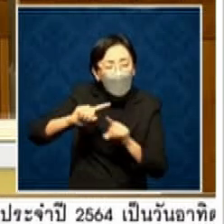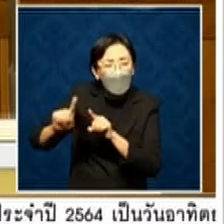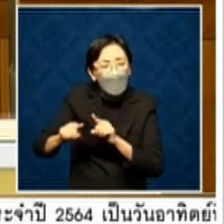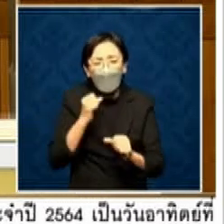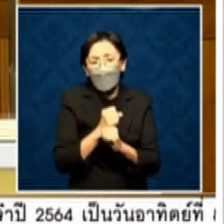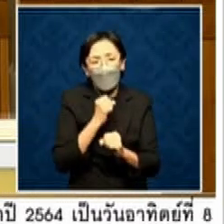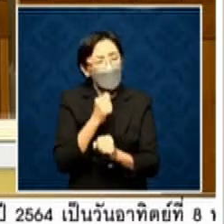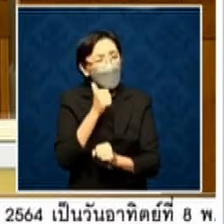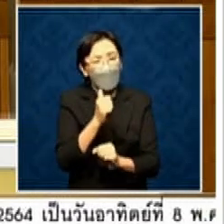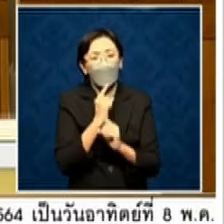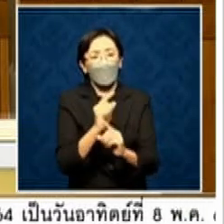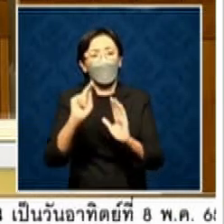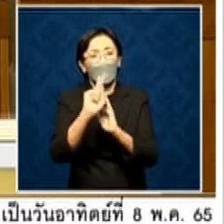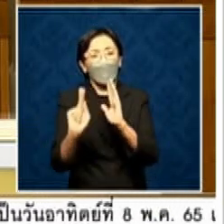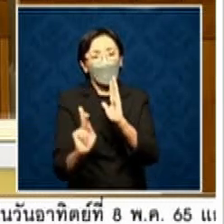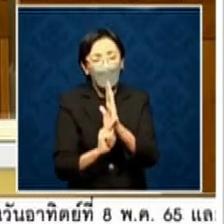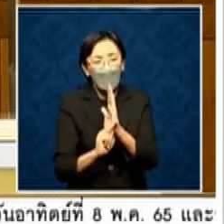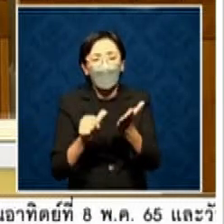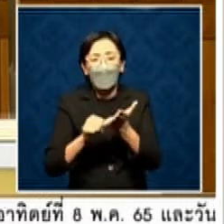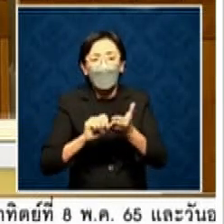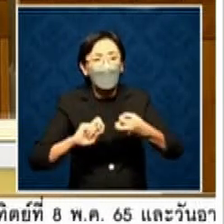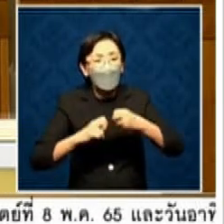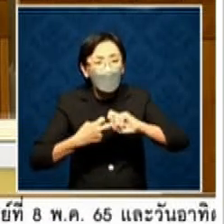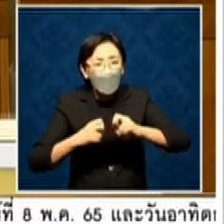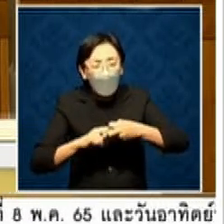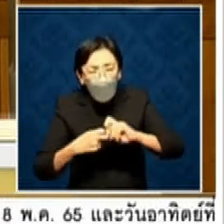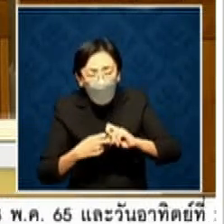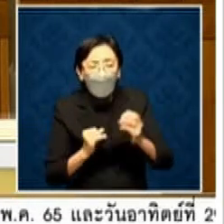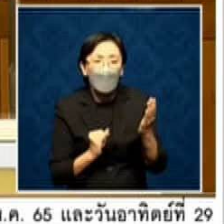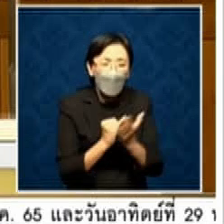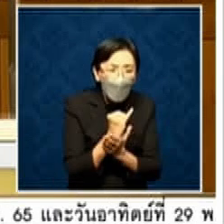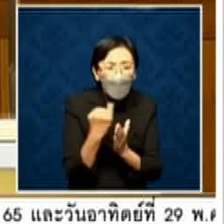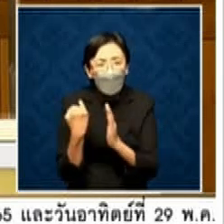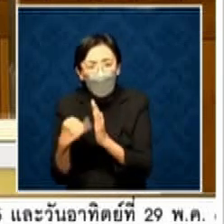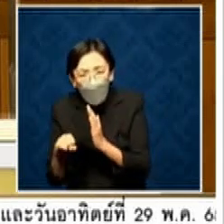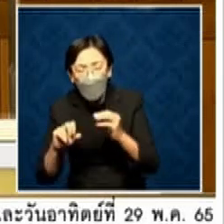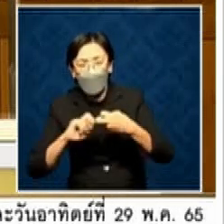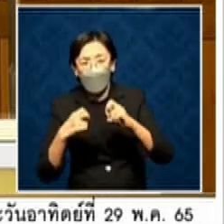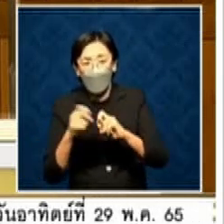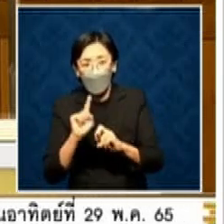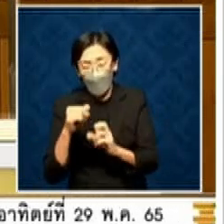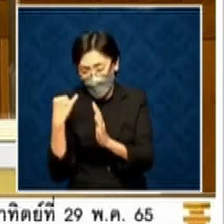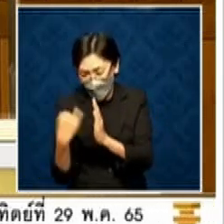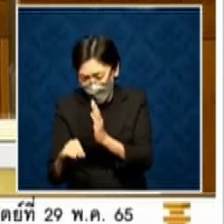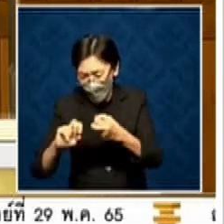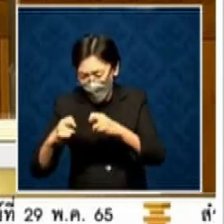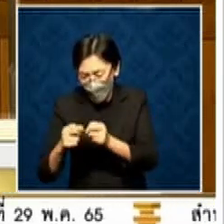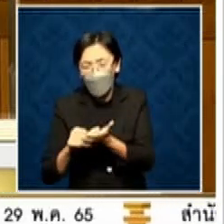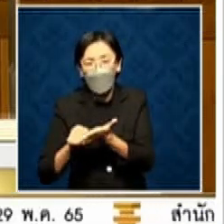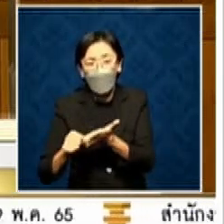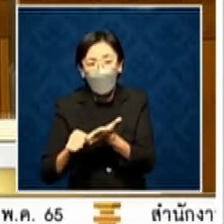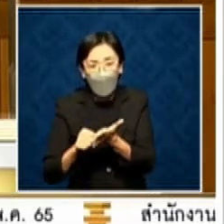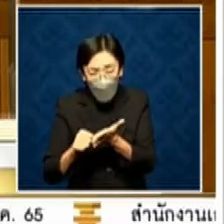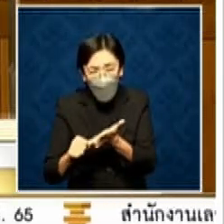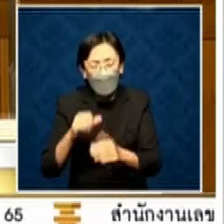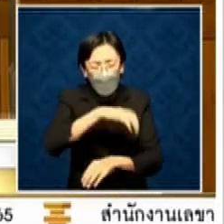าออก อันนั้นต้องทำอันดับแรกนะไม่ทำนะแล้วเขาก็บอกว่าเขาก็ย้อนความไปว่าหลังจากมีการปรับปรุงพ.ร.บ.กิจการเหมือง